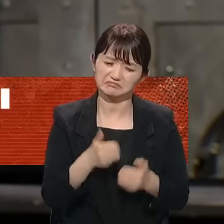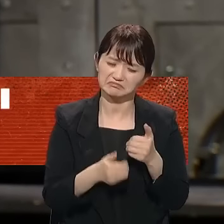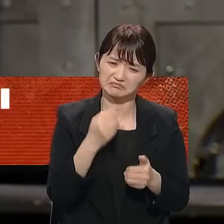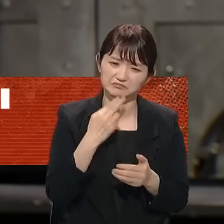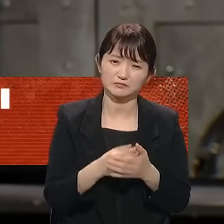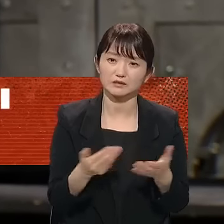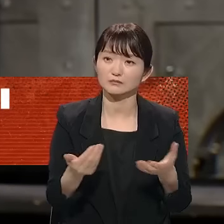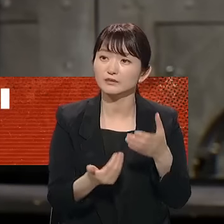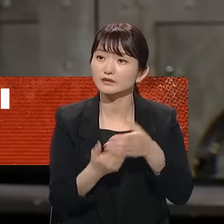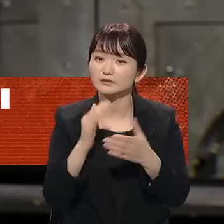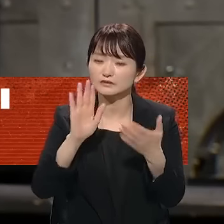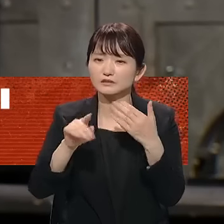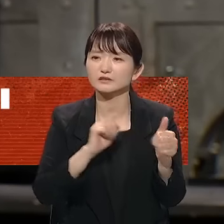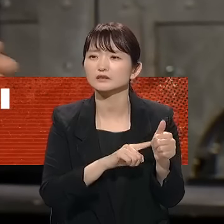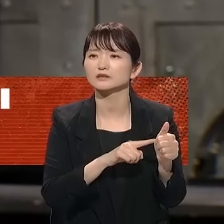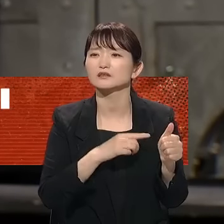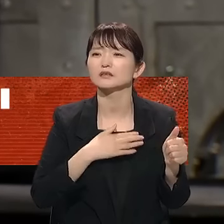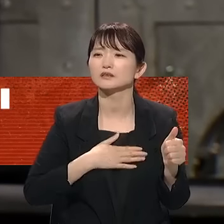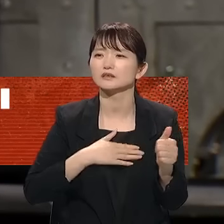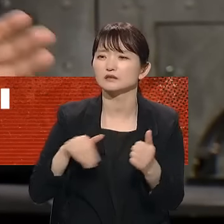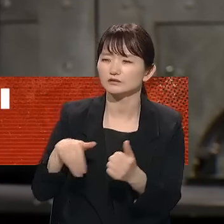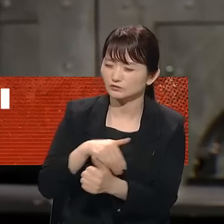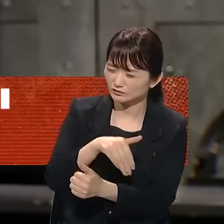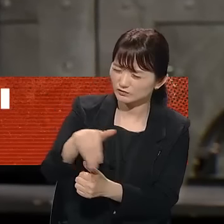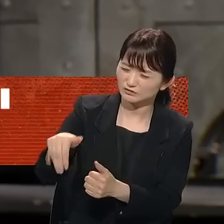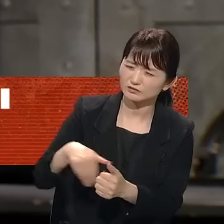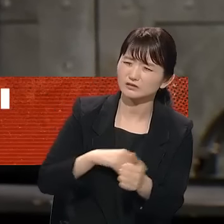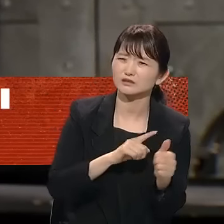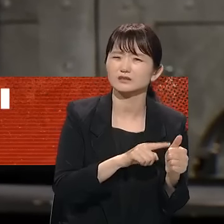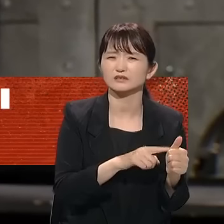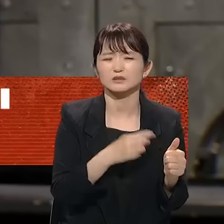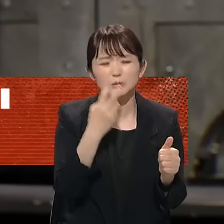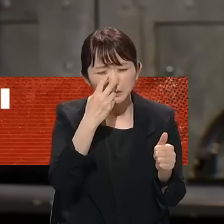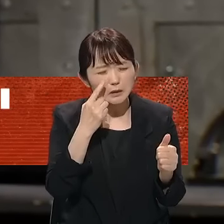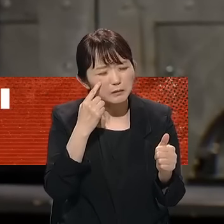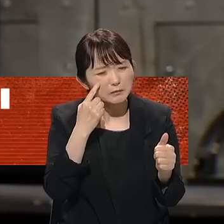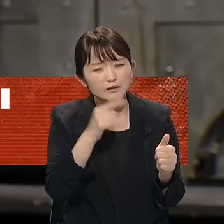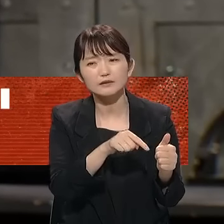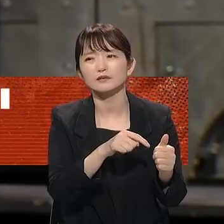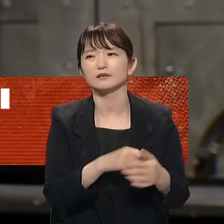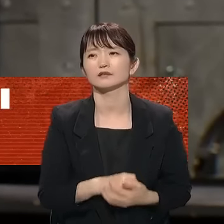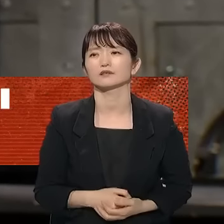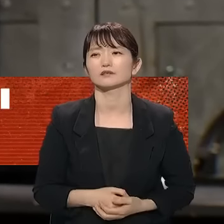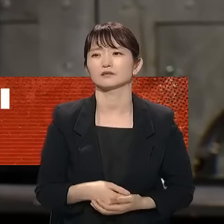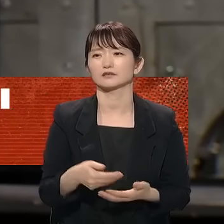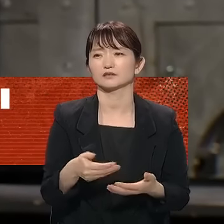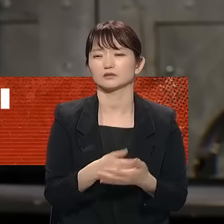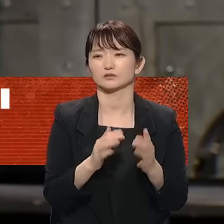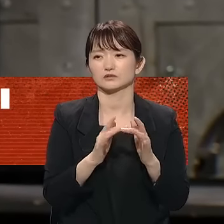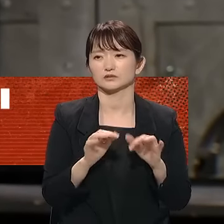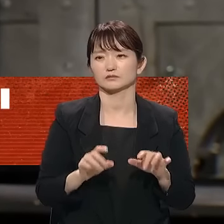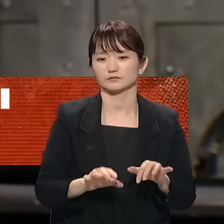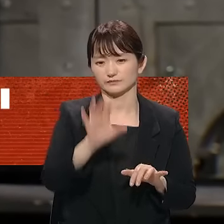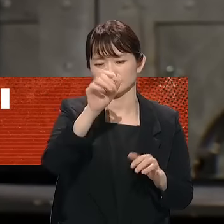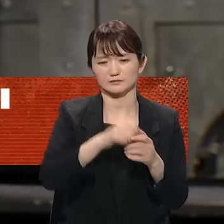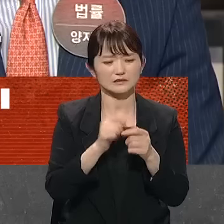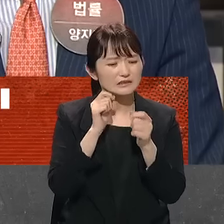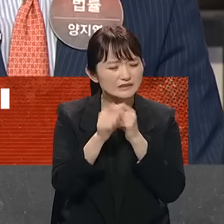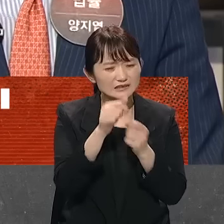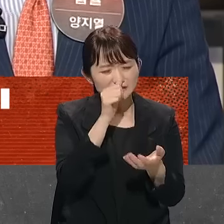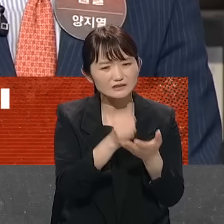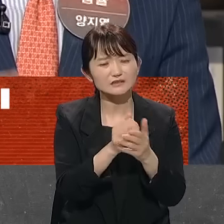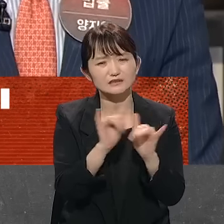터지고 나서 이렇게 알아보니까 주변 사람들도 이제 야, 그 사람 좀 조사 좀 해봐라 그랬더니 중고 커뮤니티 들어가 봤더니 사기범으로 찍혀